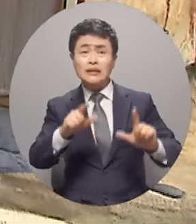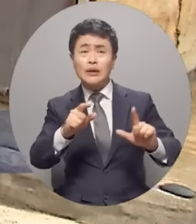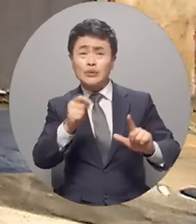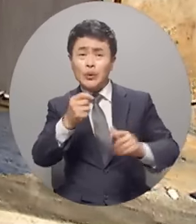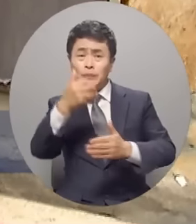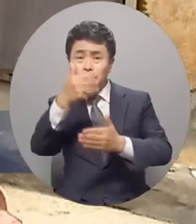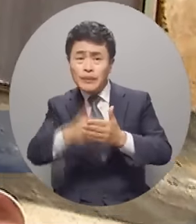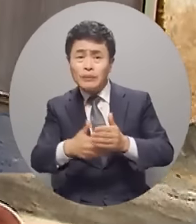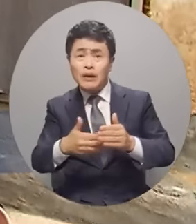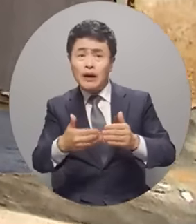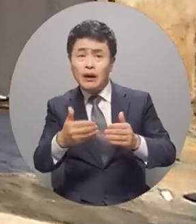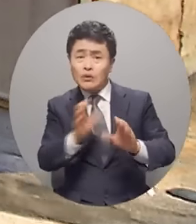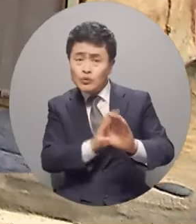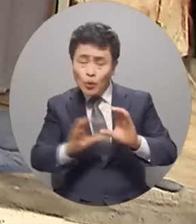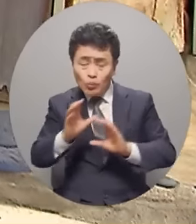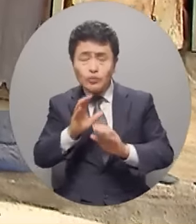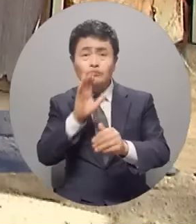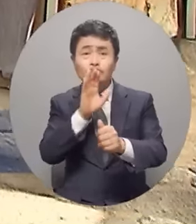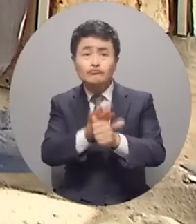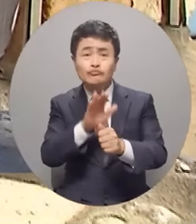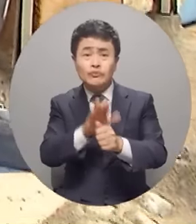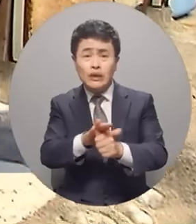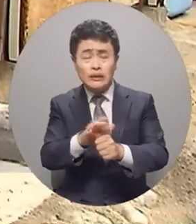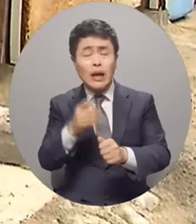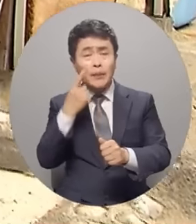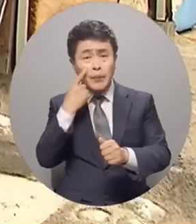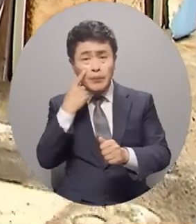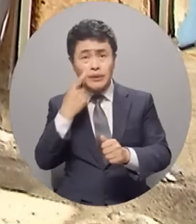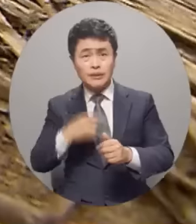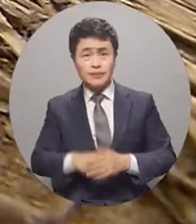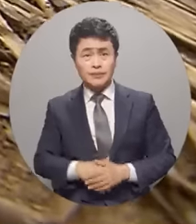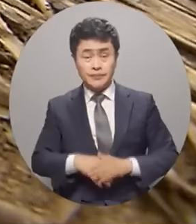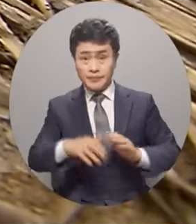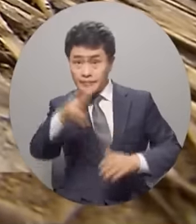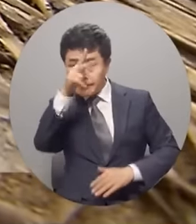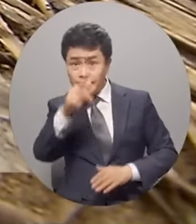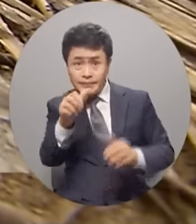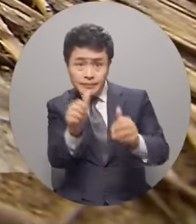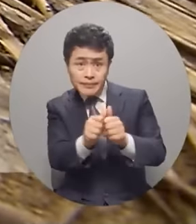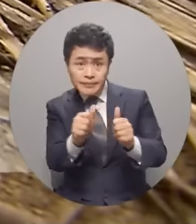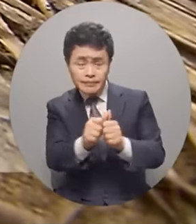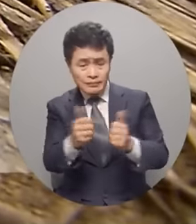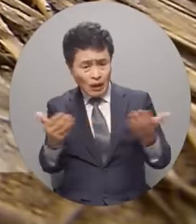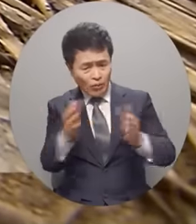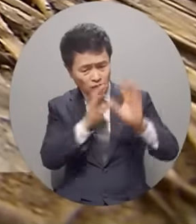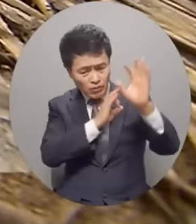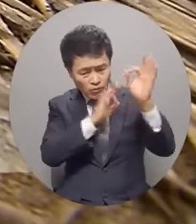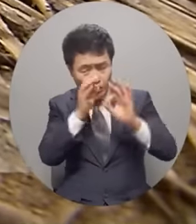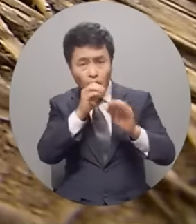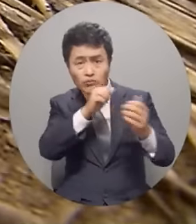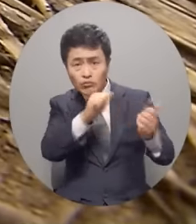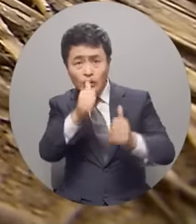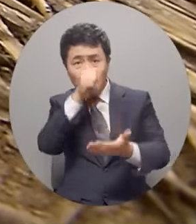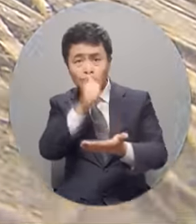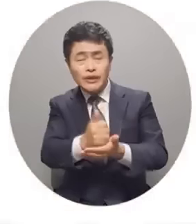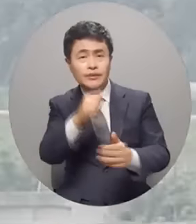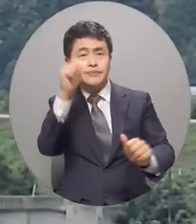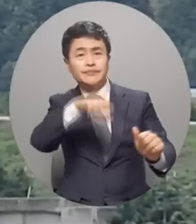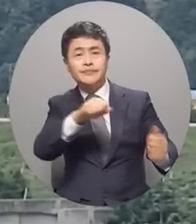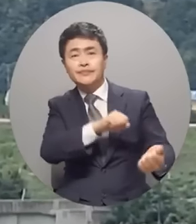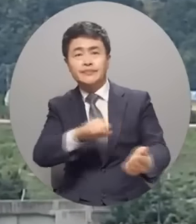일을 조금 더 해주려고 그러다 보니까 경찰은이 남성을 업무상 과실 치사 혐의로